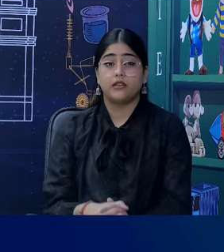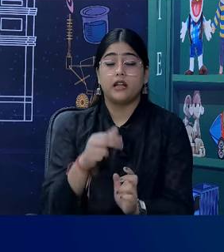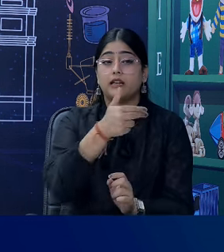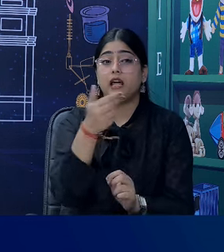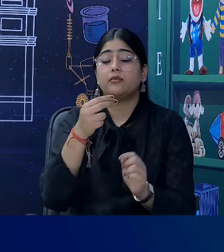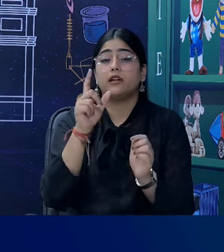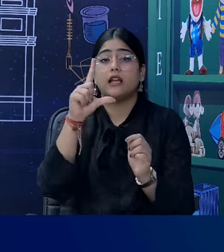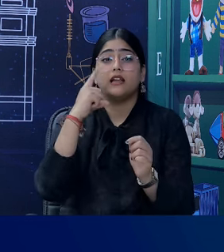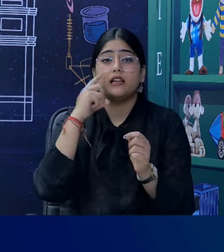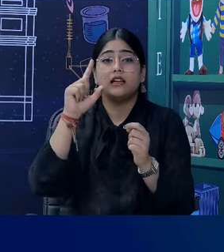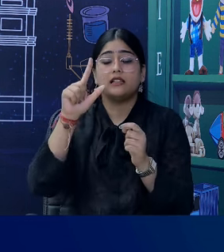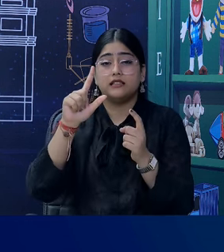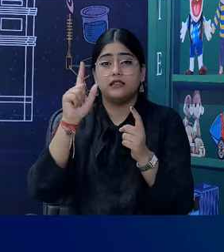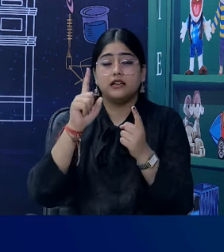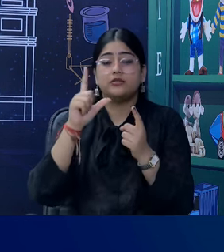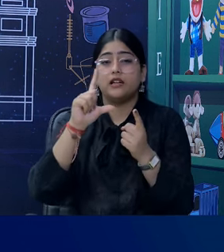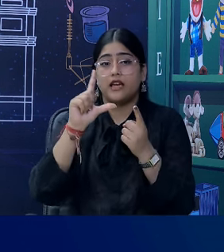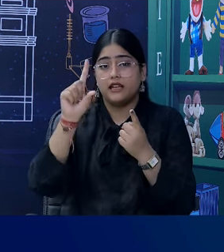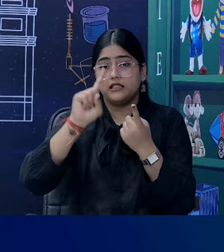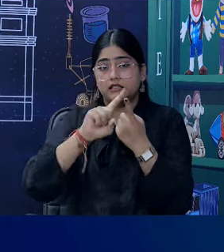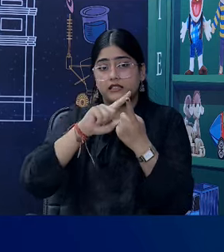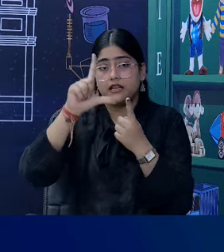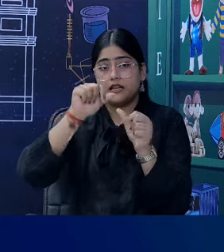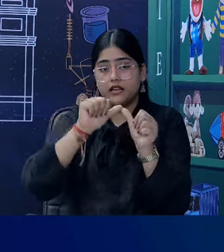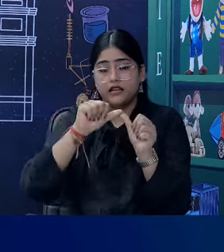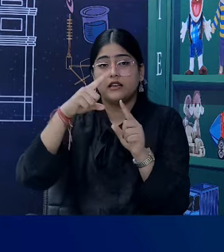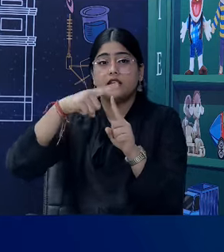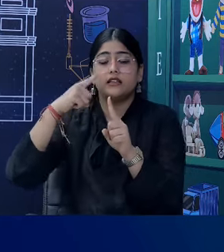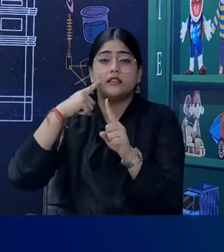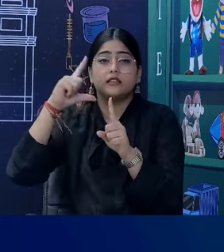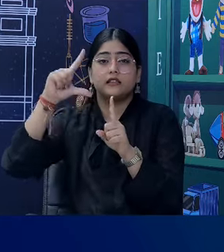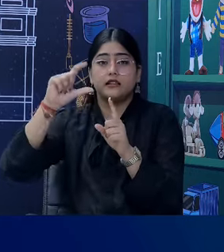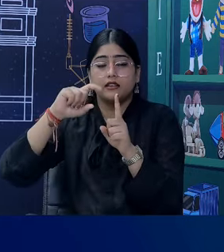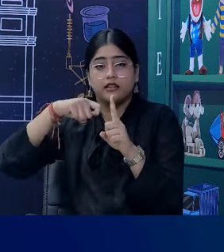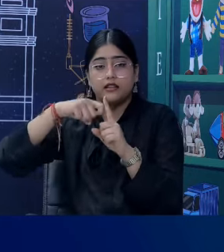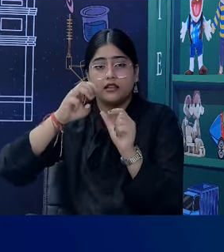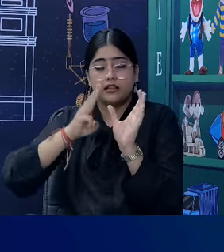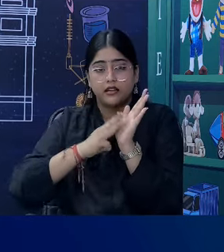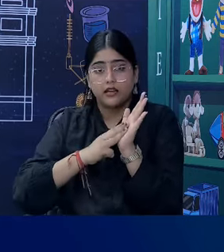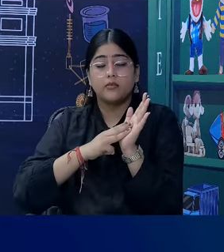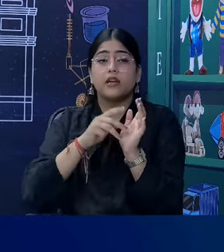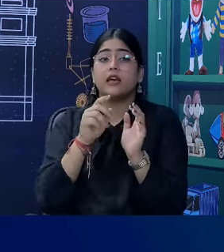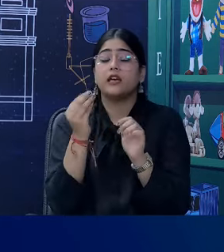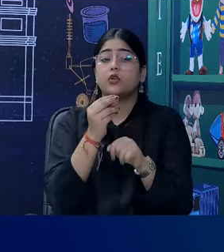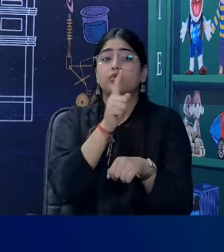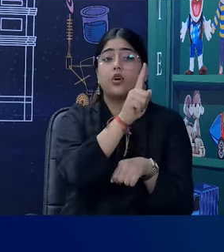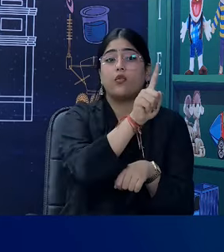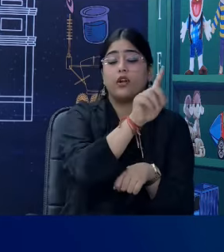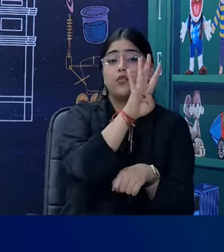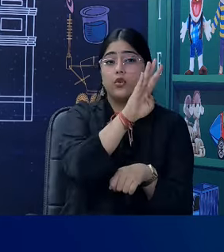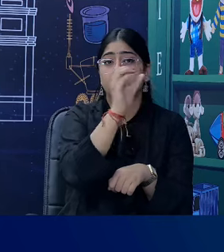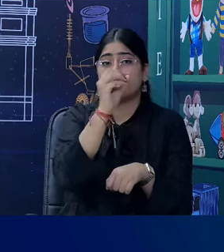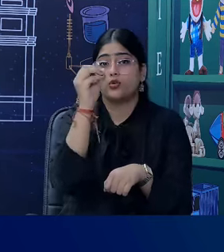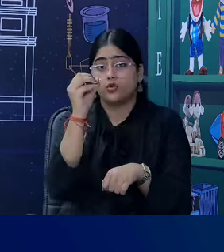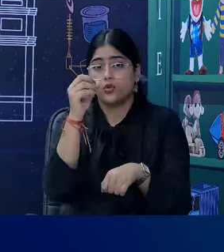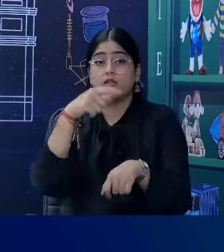यानी 14वीं शताब्दी का एक ग्रंथ था जो जिसमें व्याकरण और काव्यशास्त्र से संबंधित था इसे मणि प्रवाल शैली में